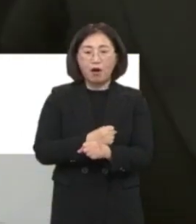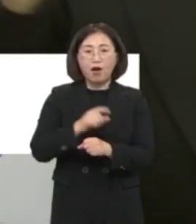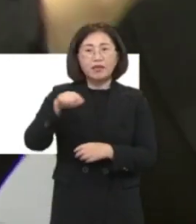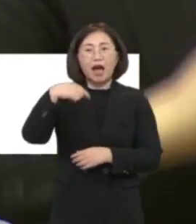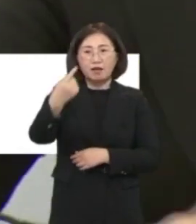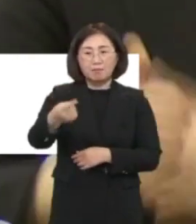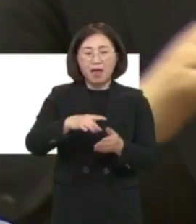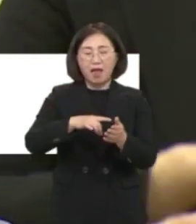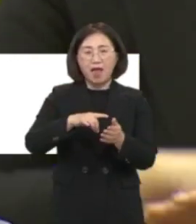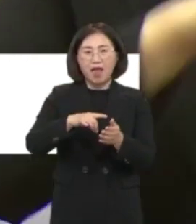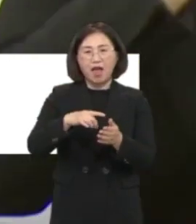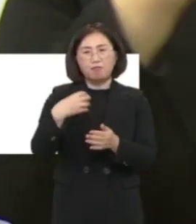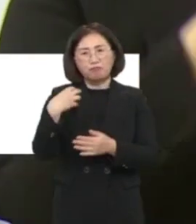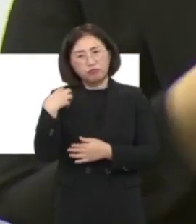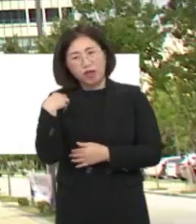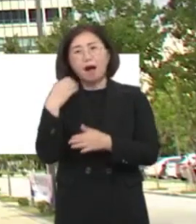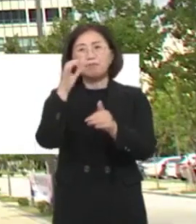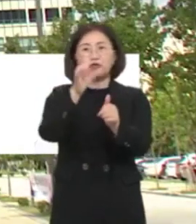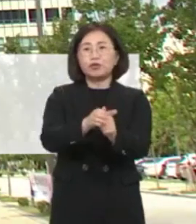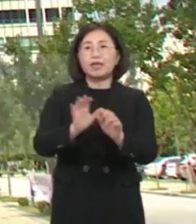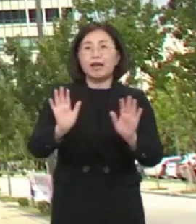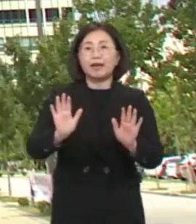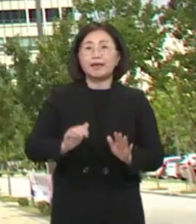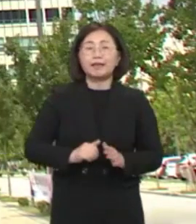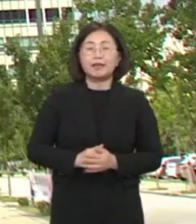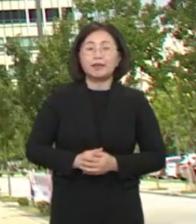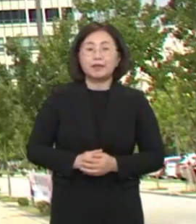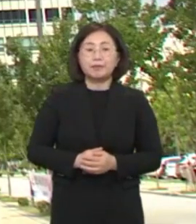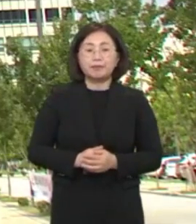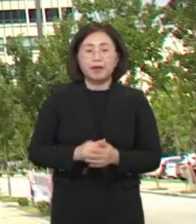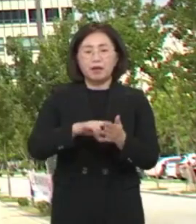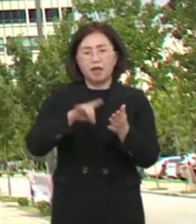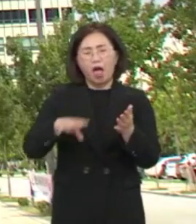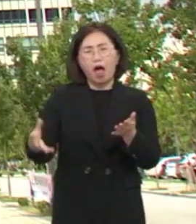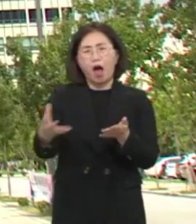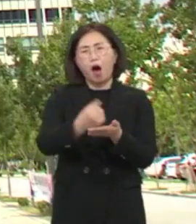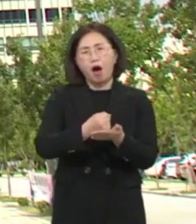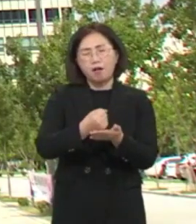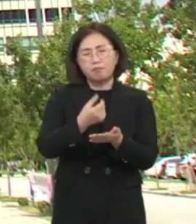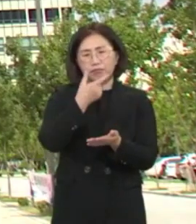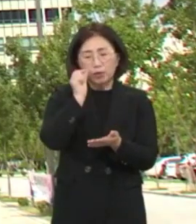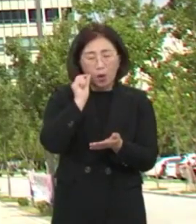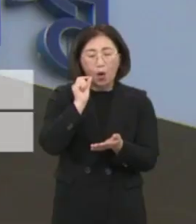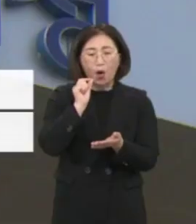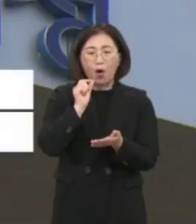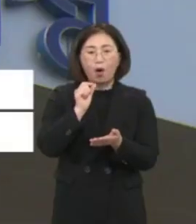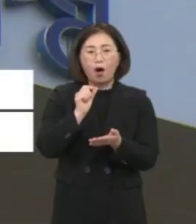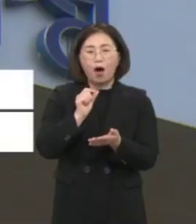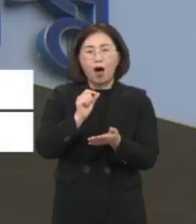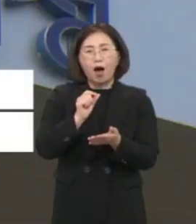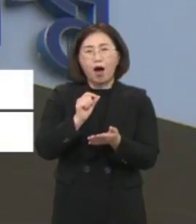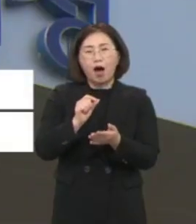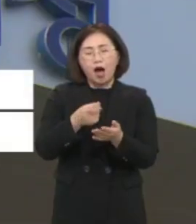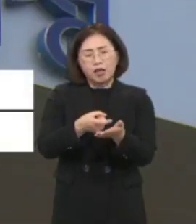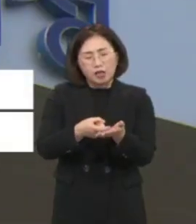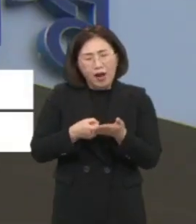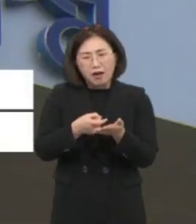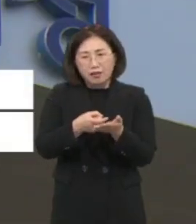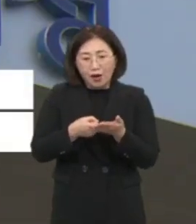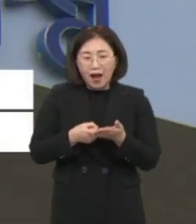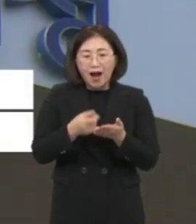세대에게 채무의 부담을 지우지 않도록. 역대급 세수결손으로 인한 재정위기가 고조되면서 허리띠를 졸라매고 있는